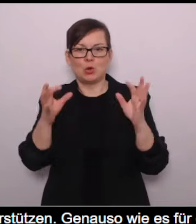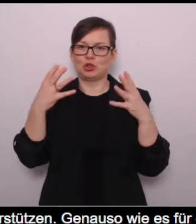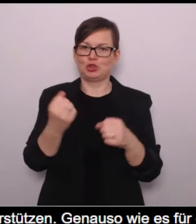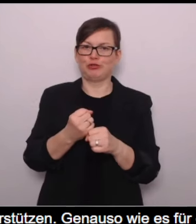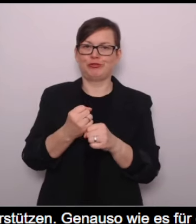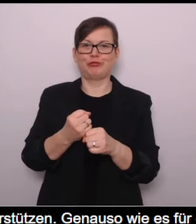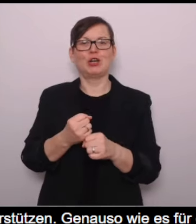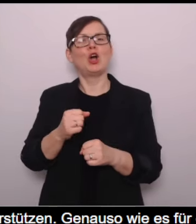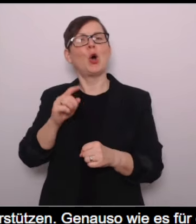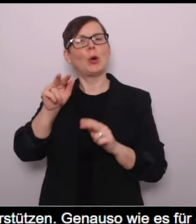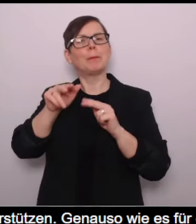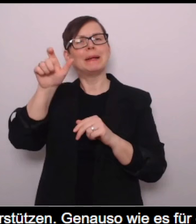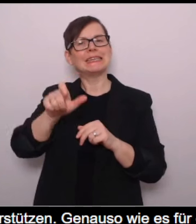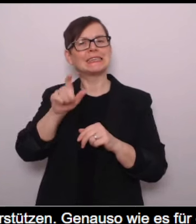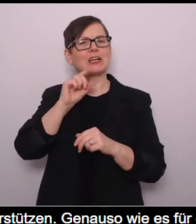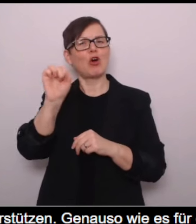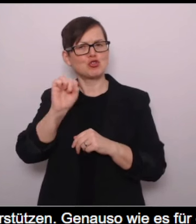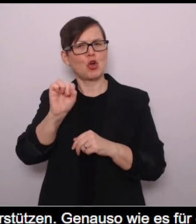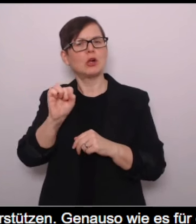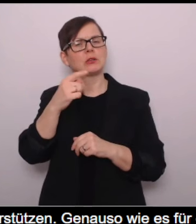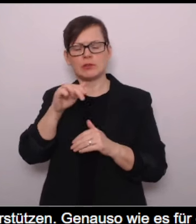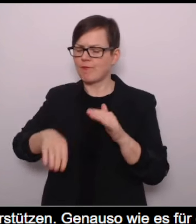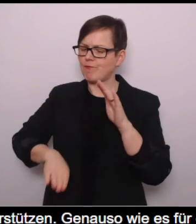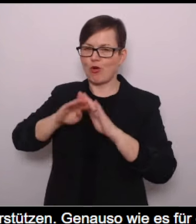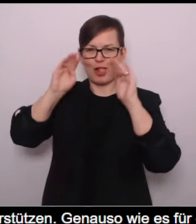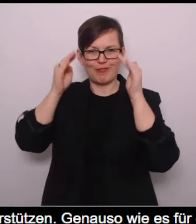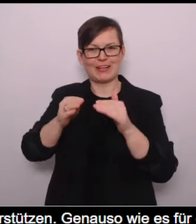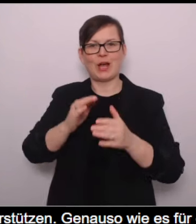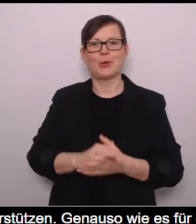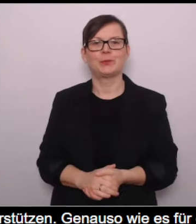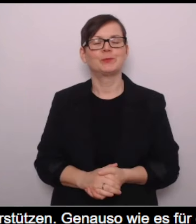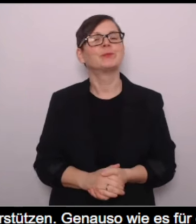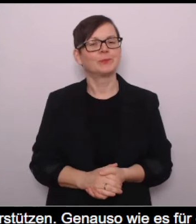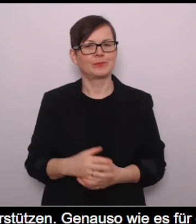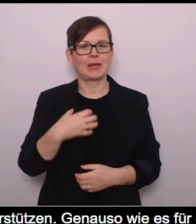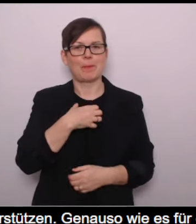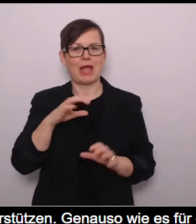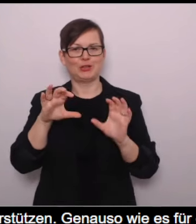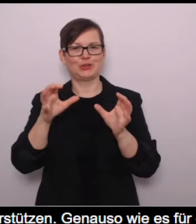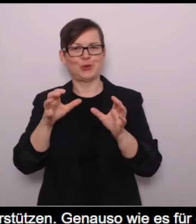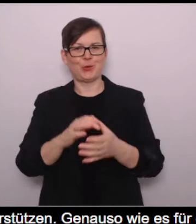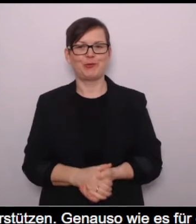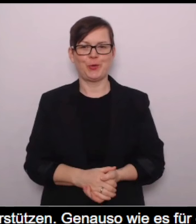gegeben in der Kommunikation, egal von welcher Seite. Das haben wir gut gelöst. Und Frau Stolz genießt da unser großes Vertrauen.